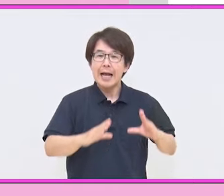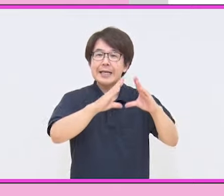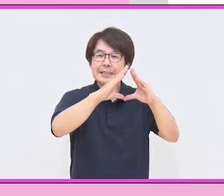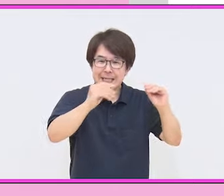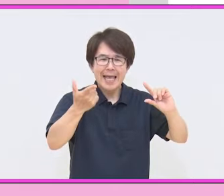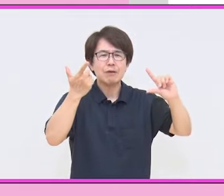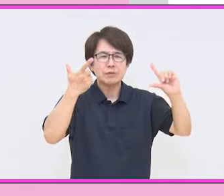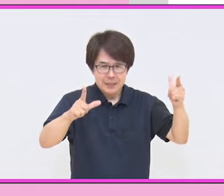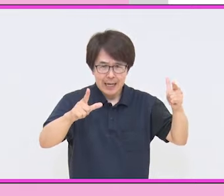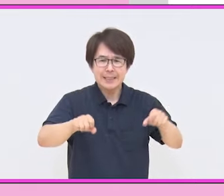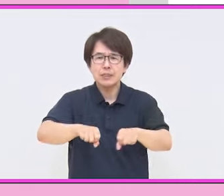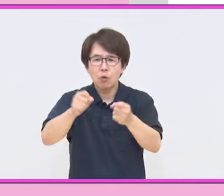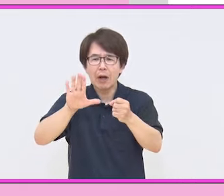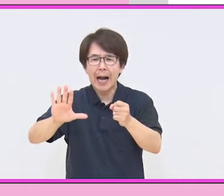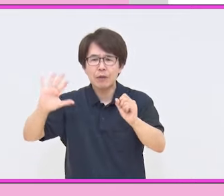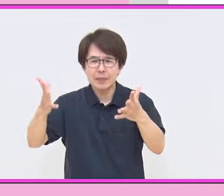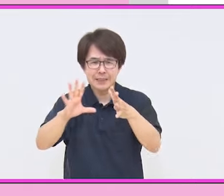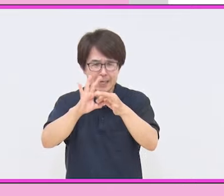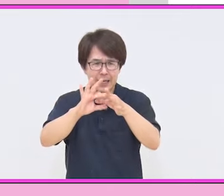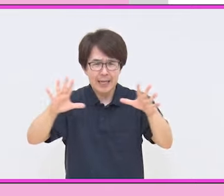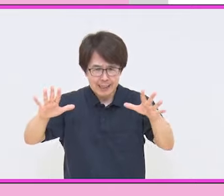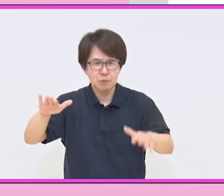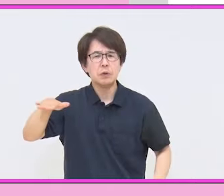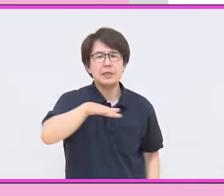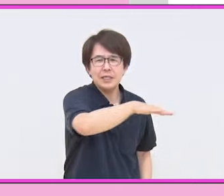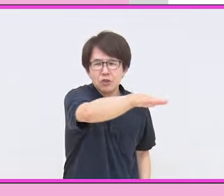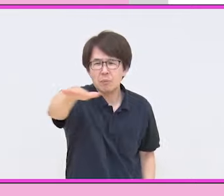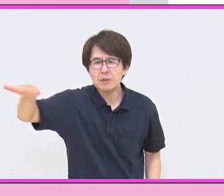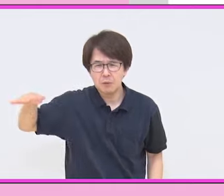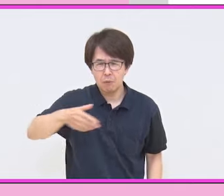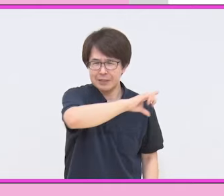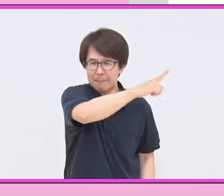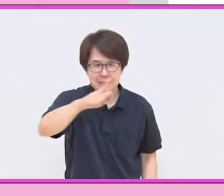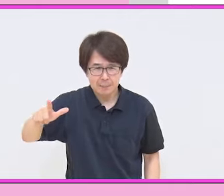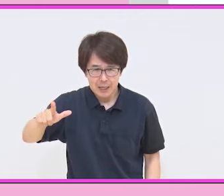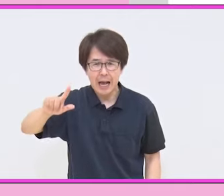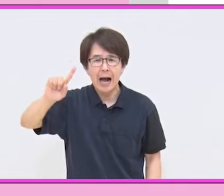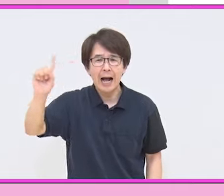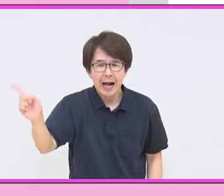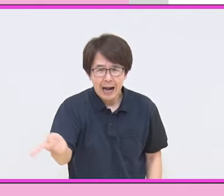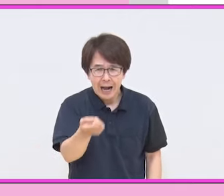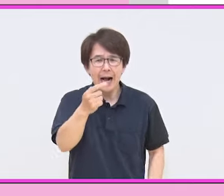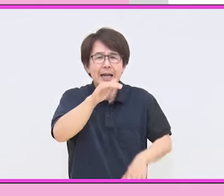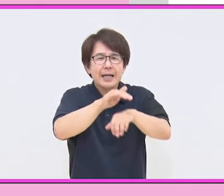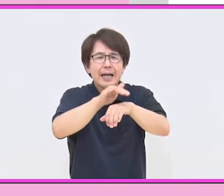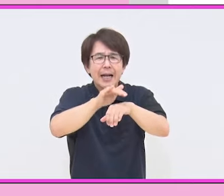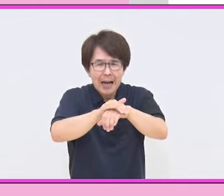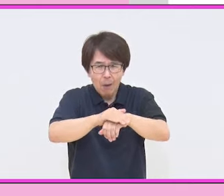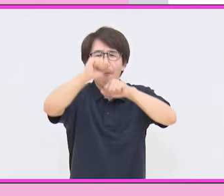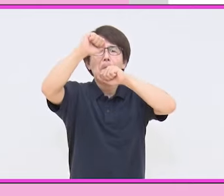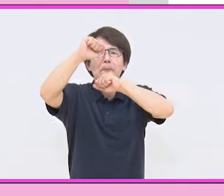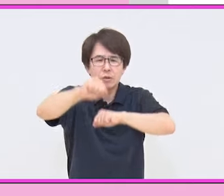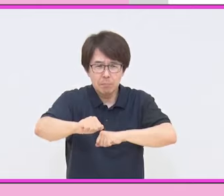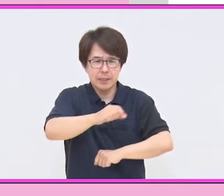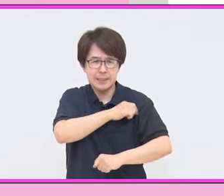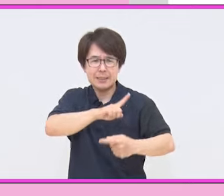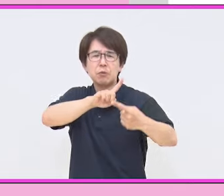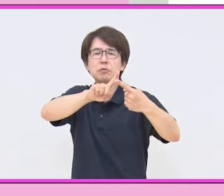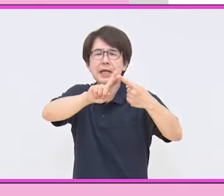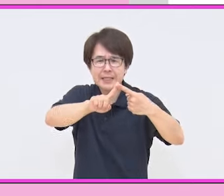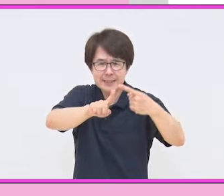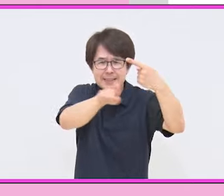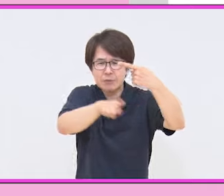障害の有無にかかわらず人々の多様な在り方を相互に認め、一人一人が積極的に社会